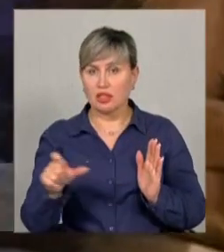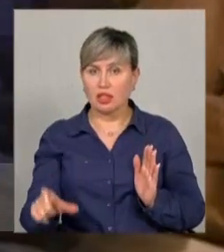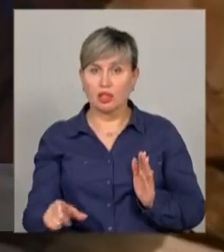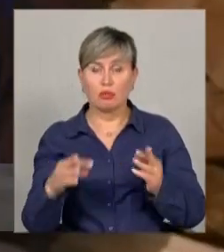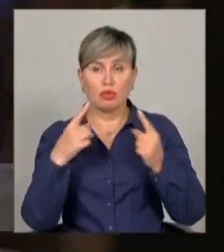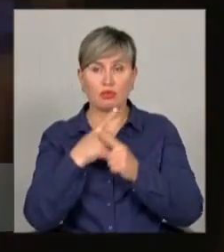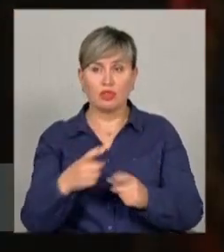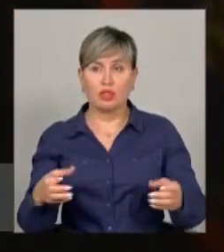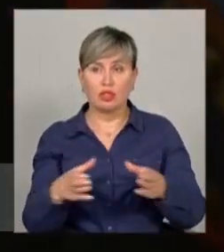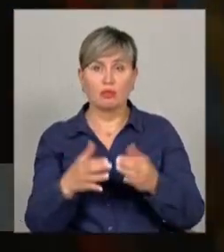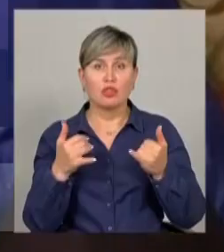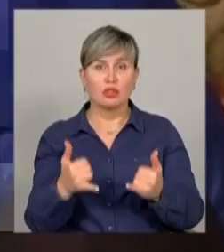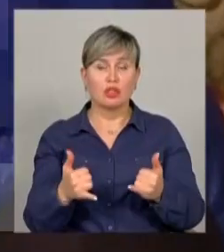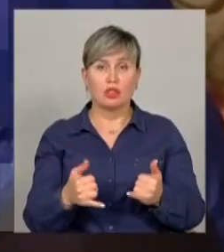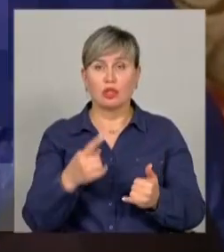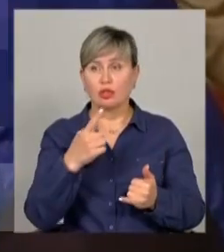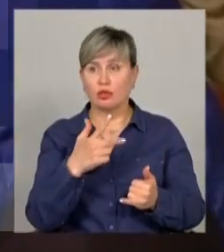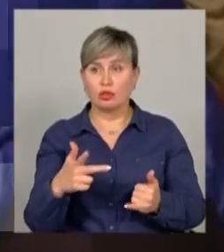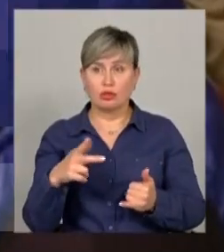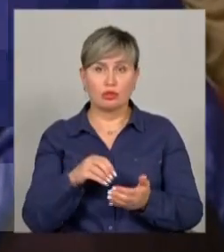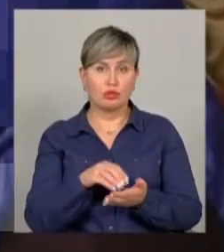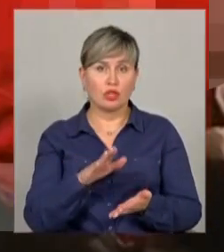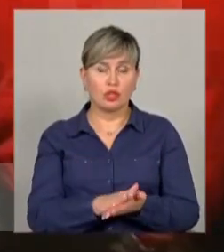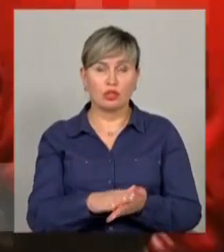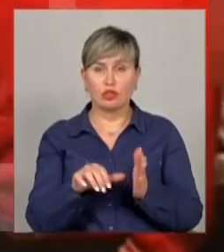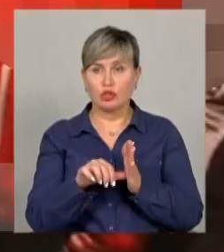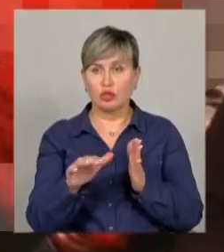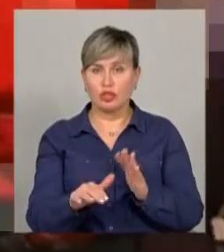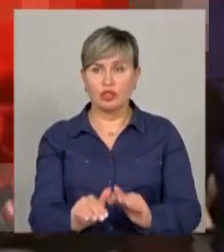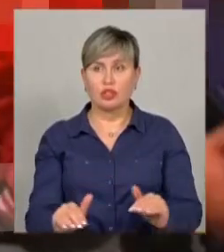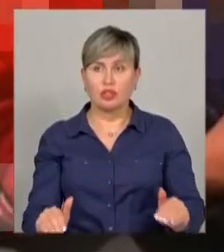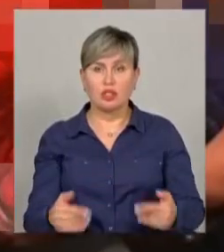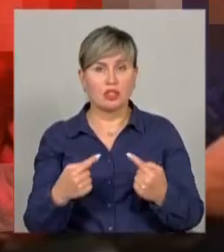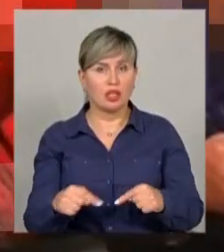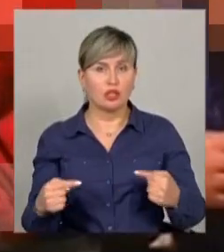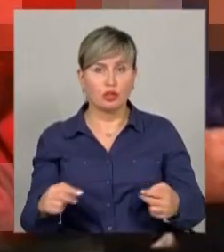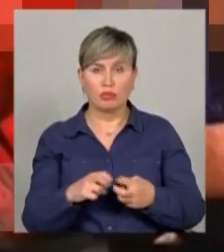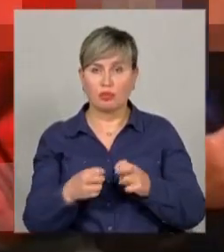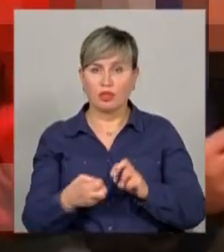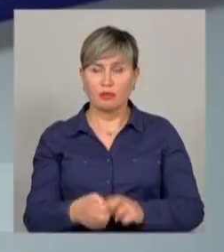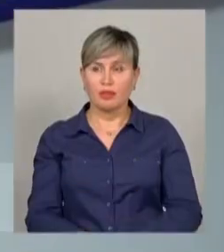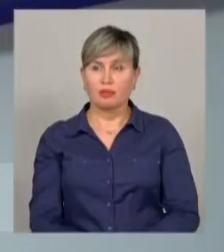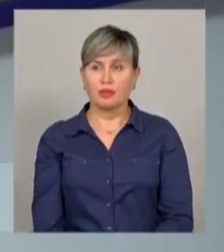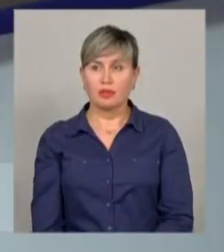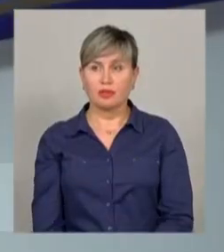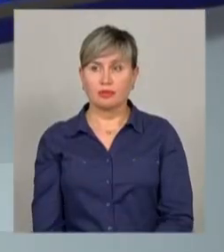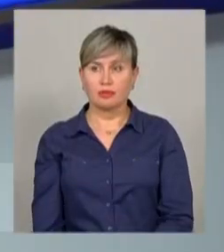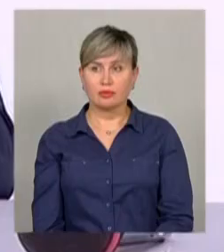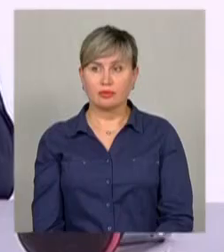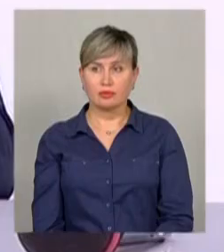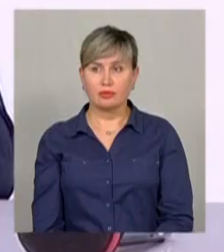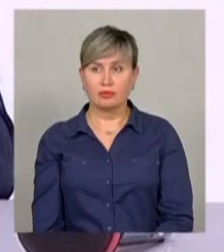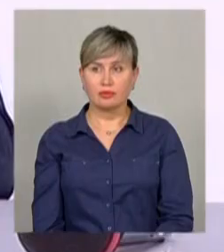данным ведомства, сейчас на внутришкольном учете зарегистрировано 6 тысяч детей с различными проблемами.